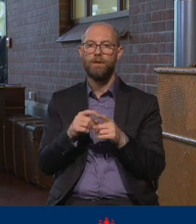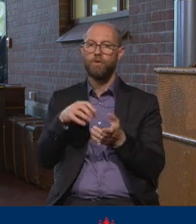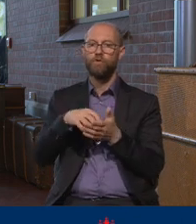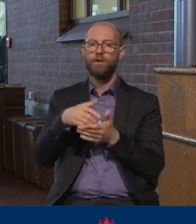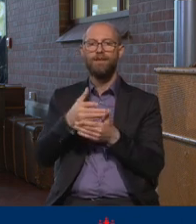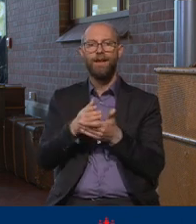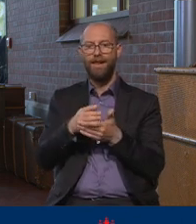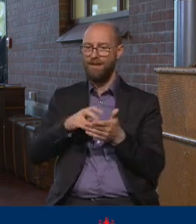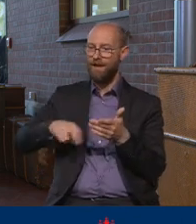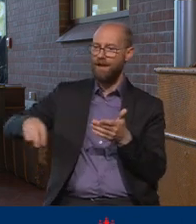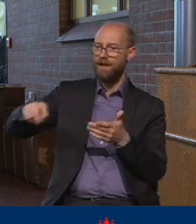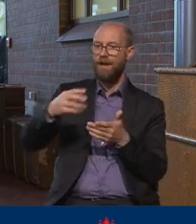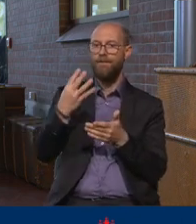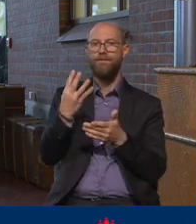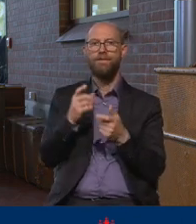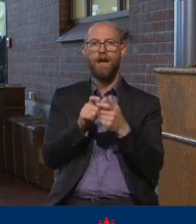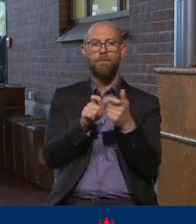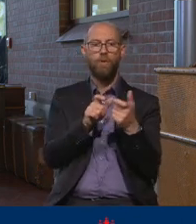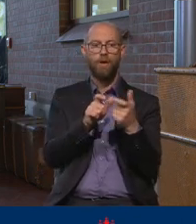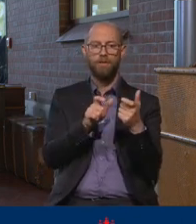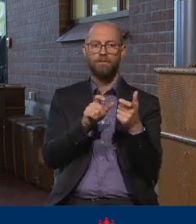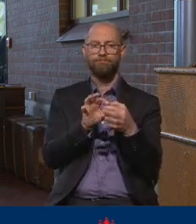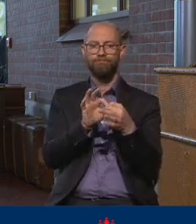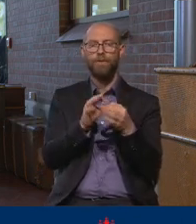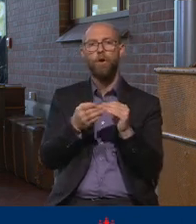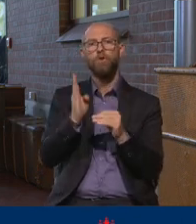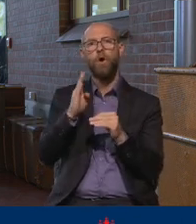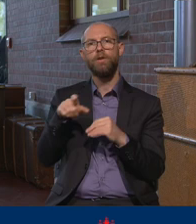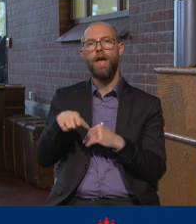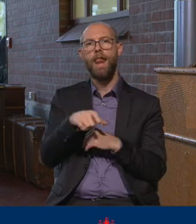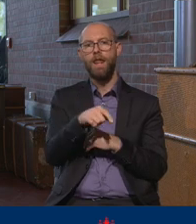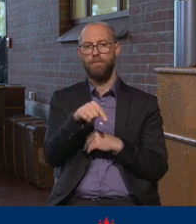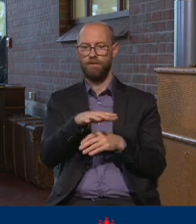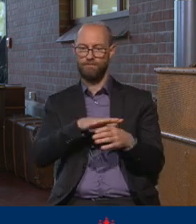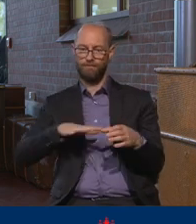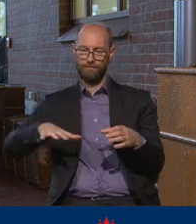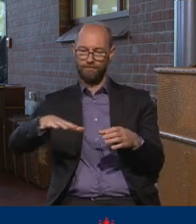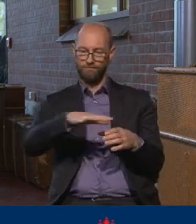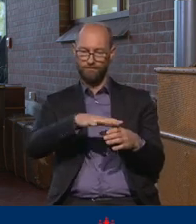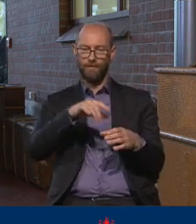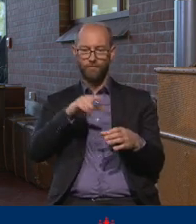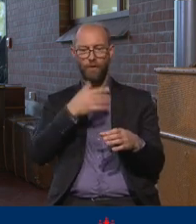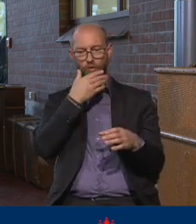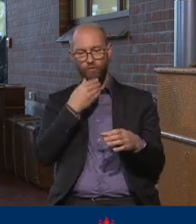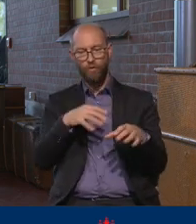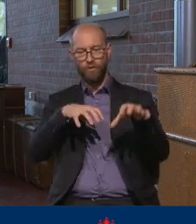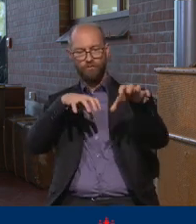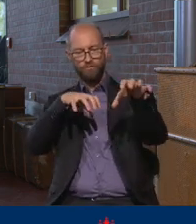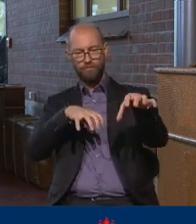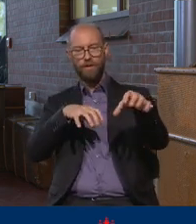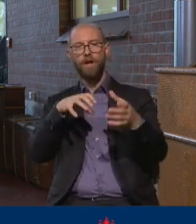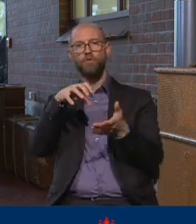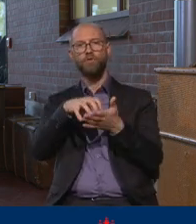vier brücken über die norderelbe hier soll ein funktionales und ansprechendes gelenk stück der wachsenden stadt